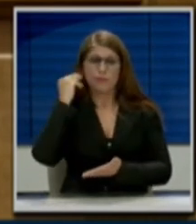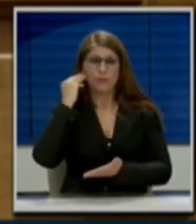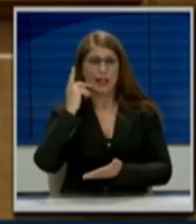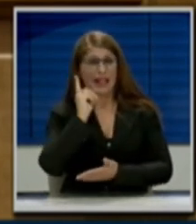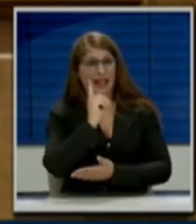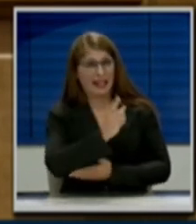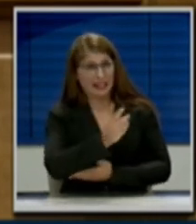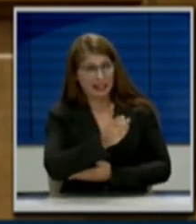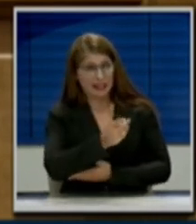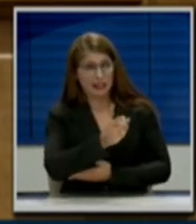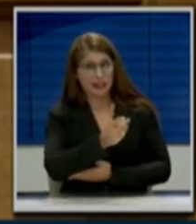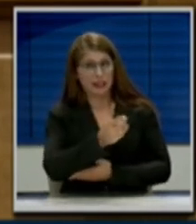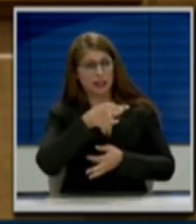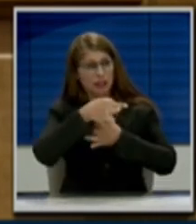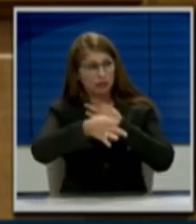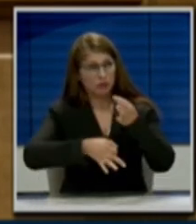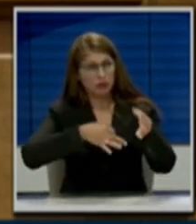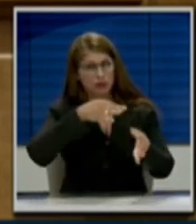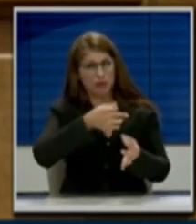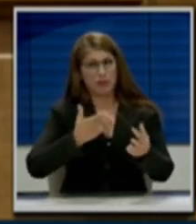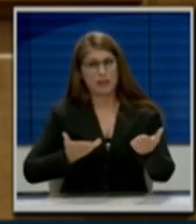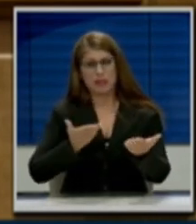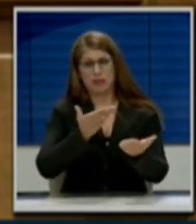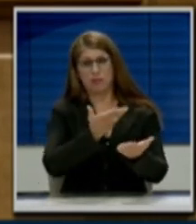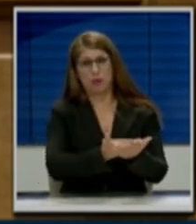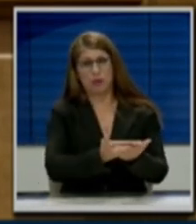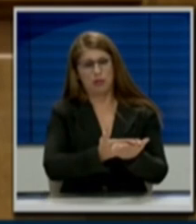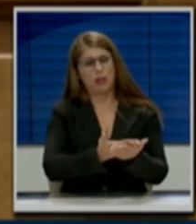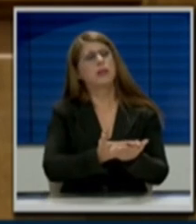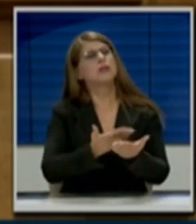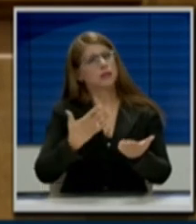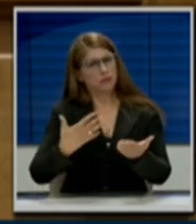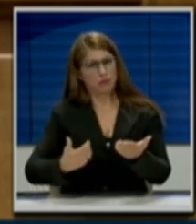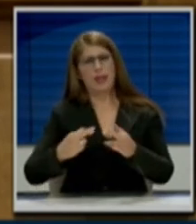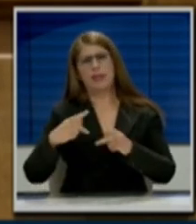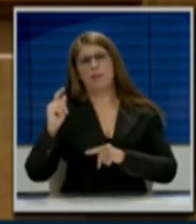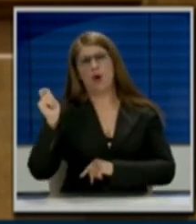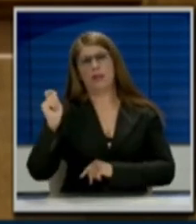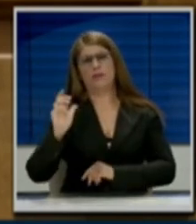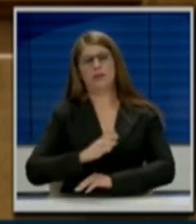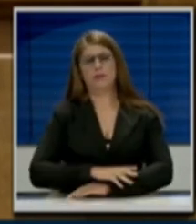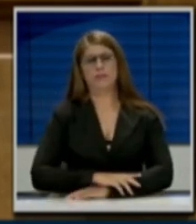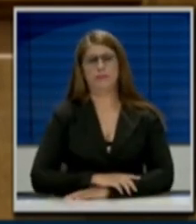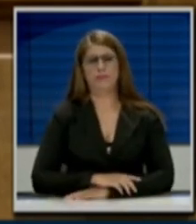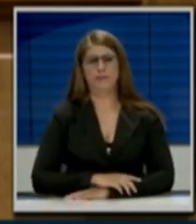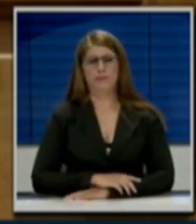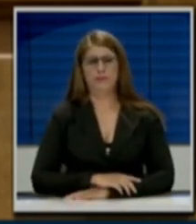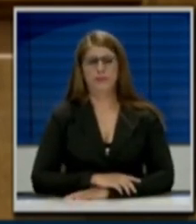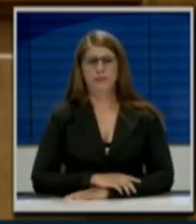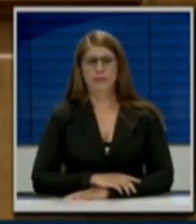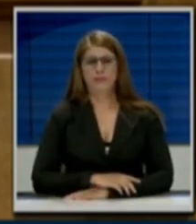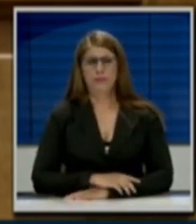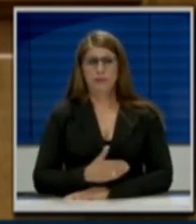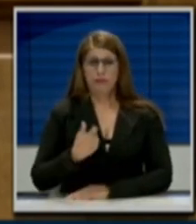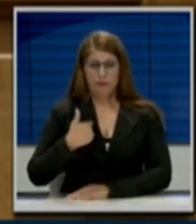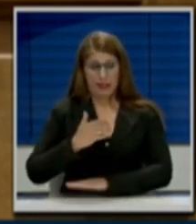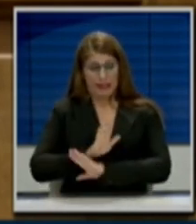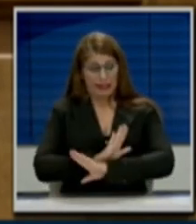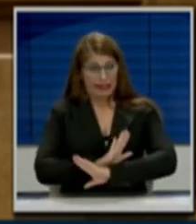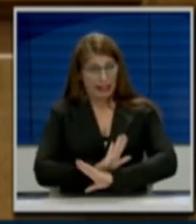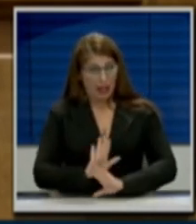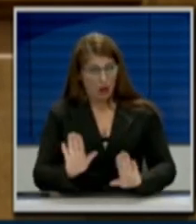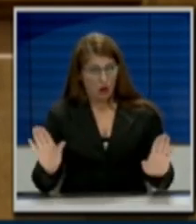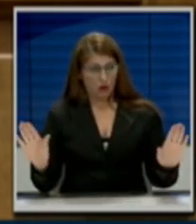κριτική και τις επισημάνσεις και τις προτάσεις που έρχονται από την αντιπολίτευση. Κλείνοντας, θα